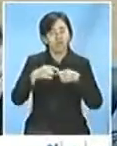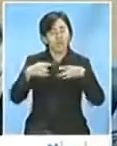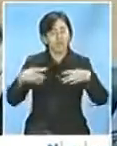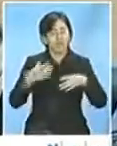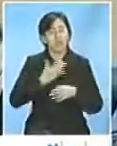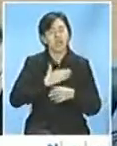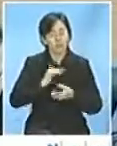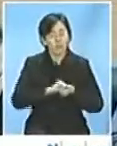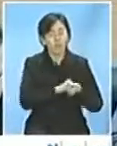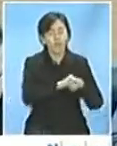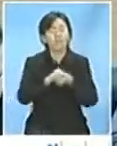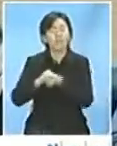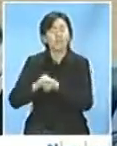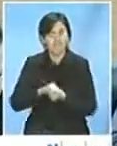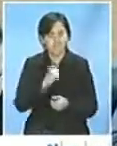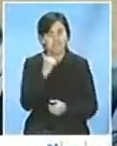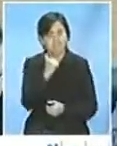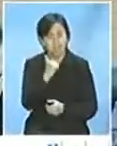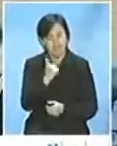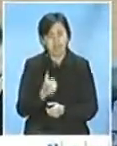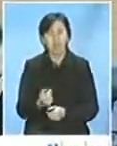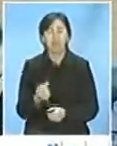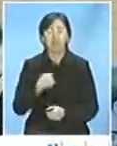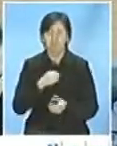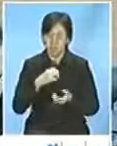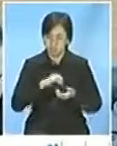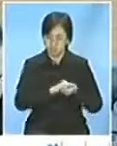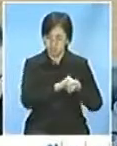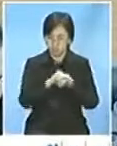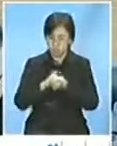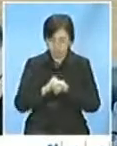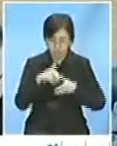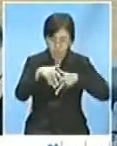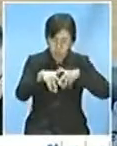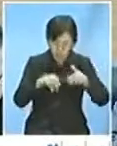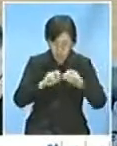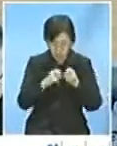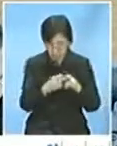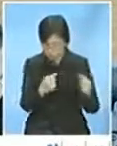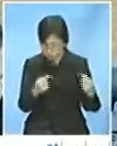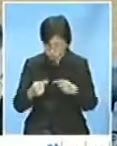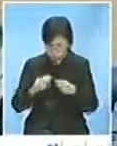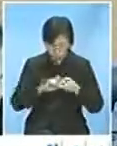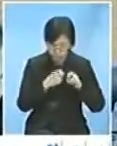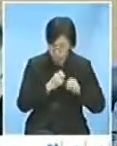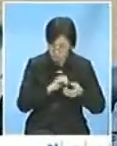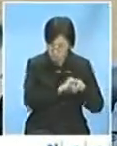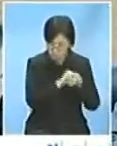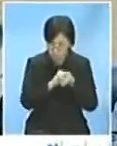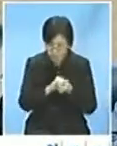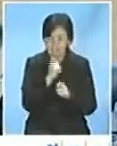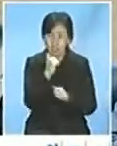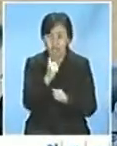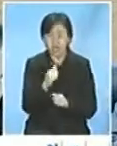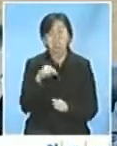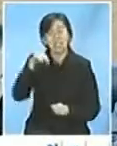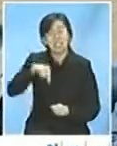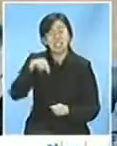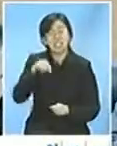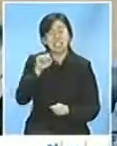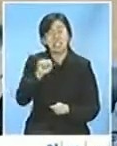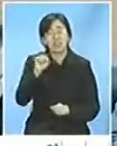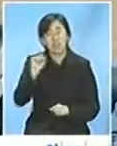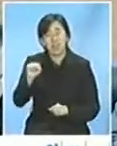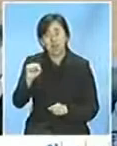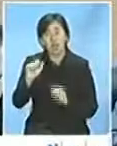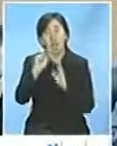จะร่วมอยู่ในสภาปรองดองที่ท่านนายกคิดแม้รู้ดีว่าสภานี้บทสุดท้